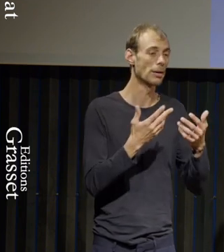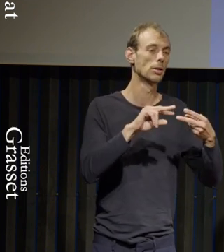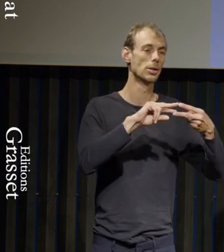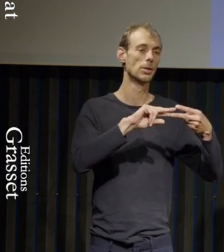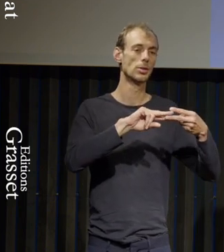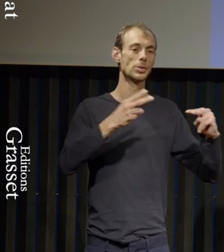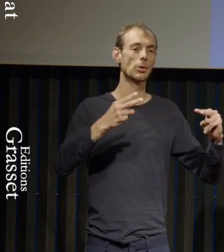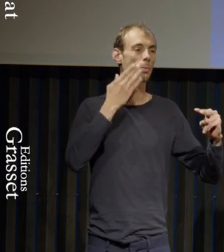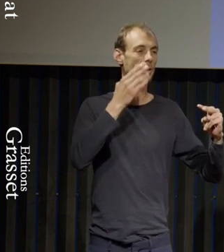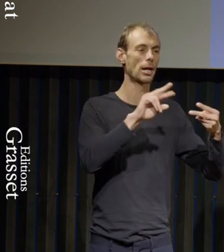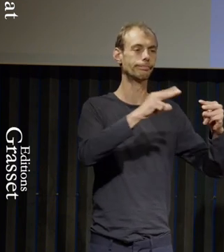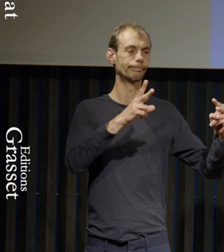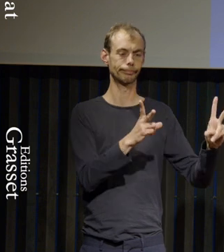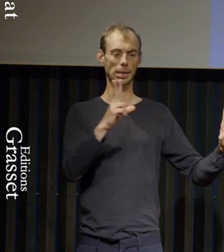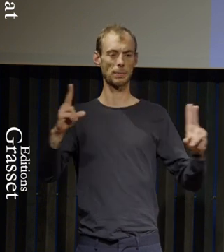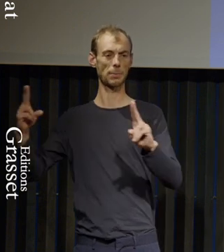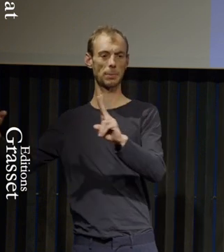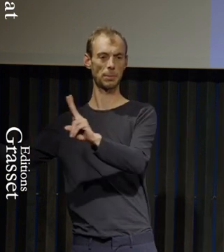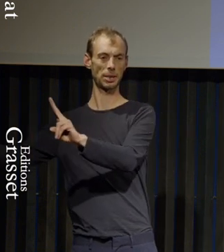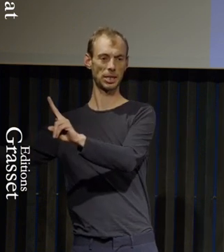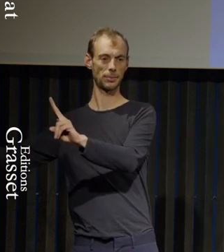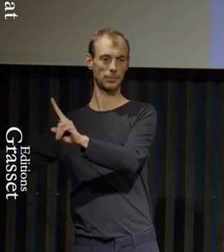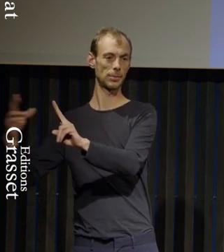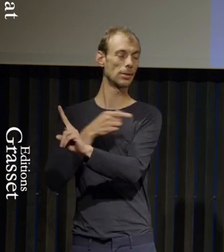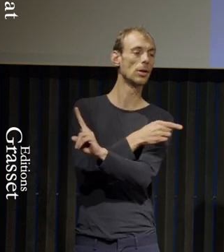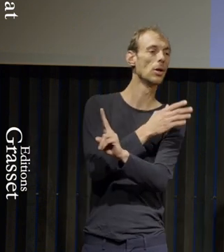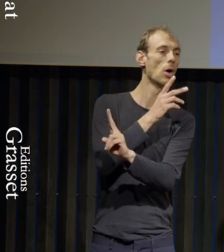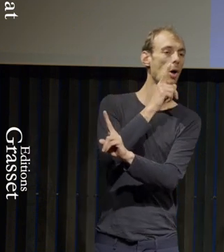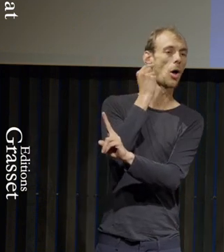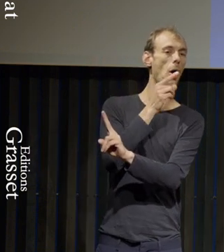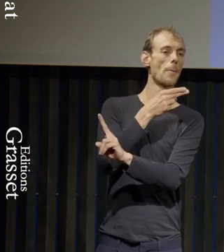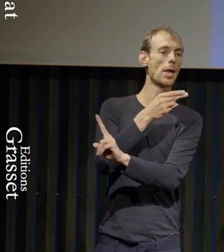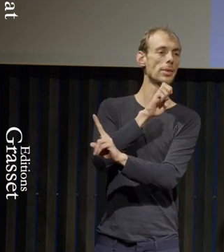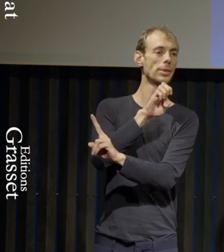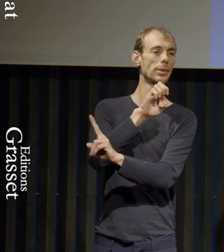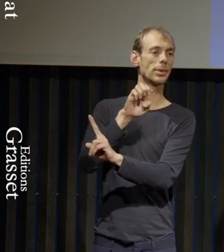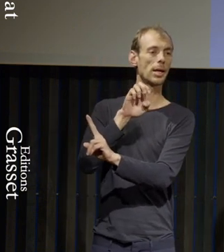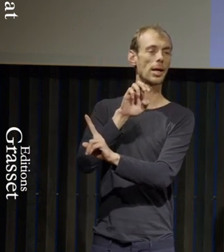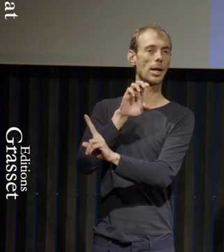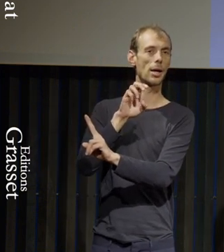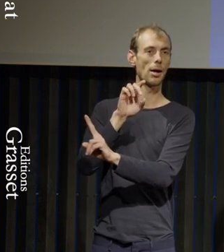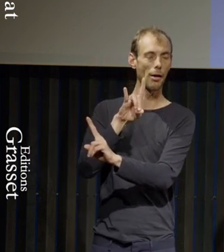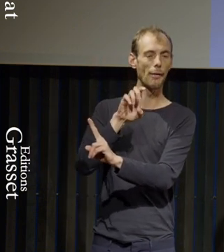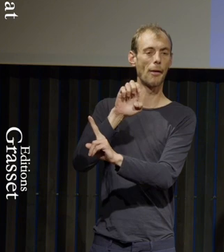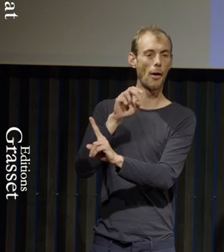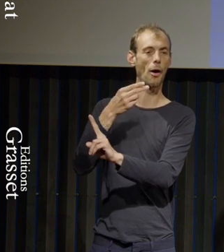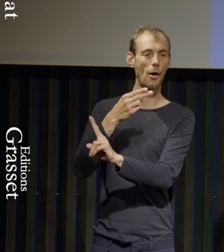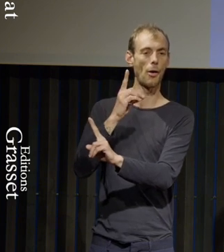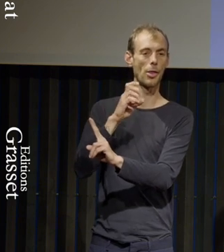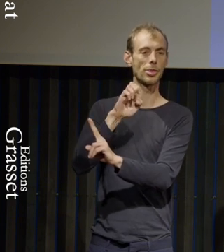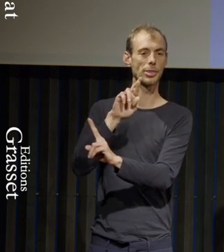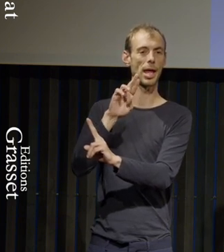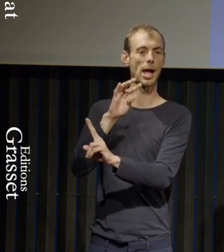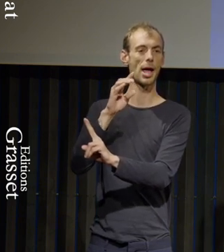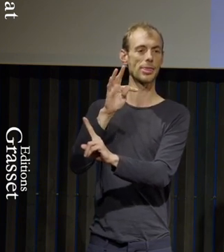de Néandertal, que dans celles que nous avons en commun. Vous savez que l'homme de Néandertal et l'homme que nous sommes, l'homo sapiens, ont